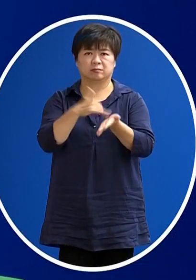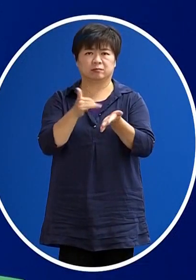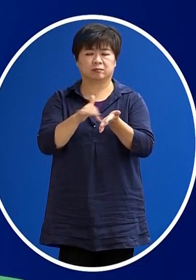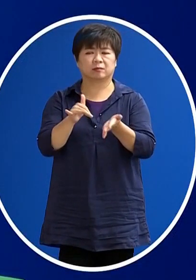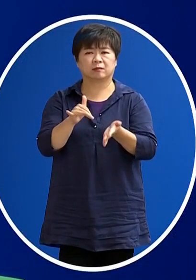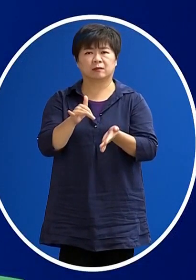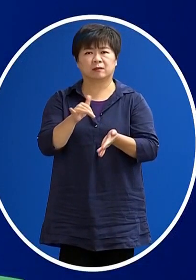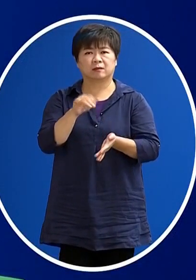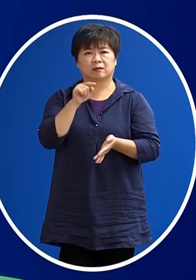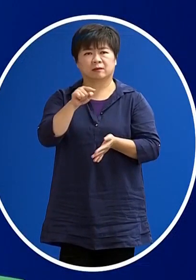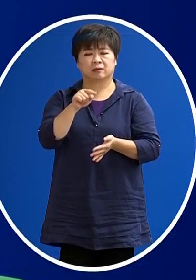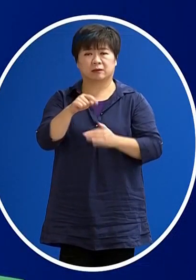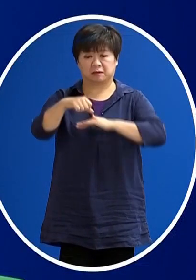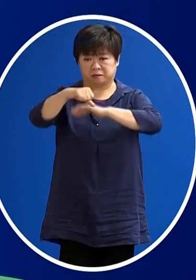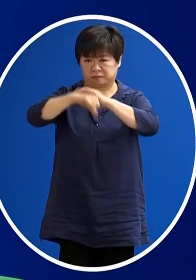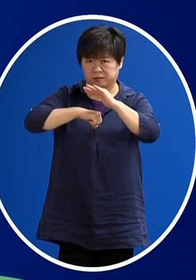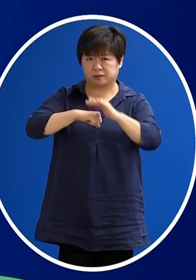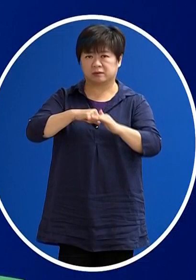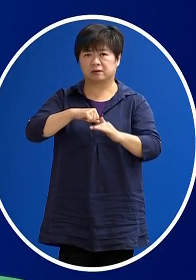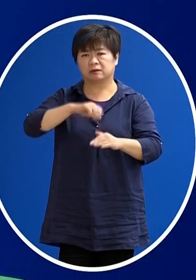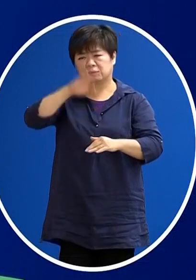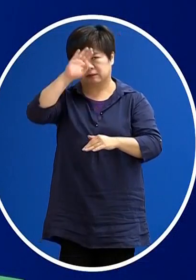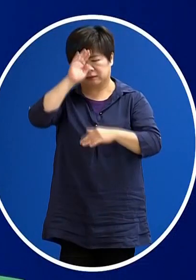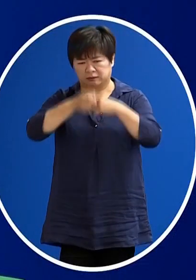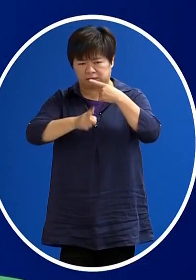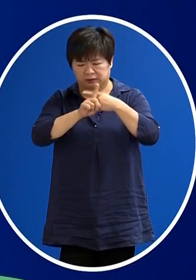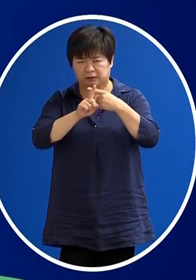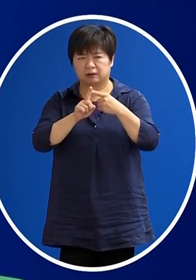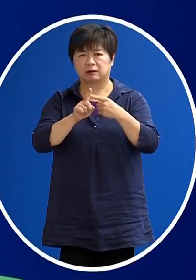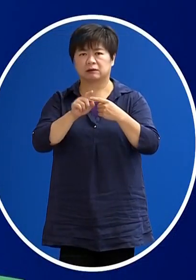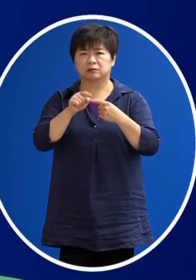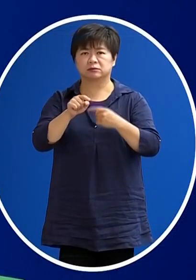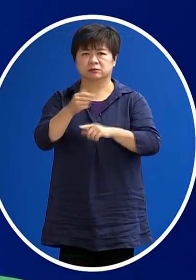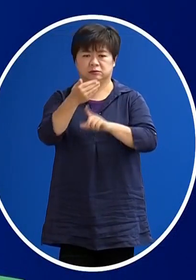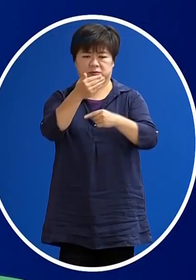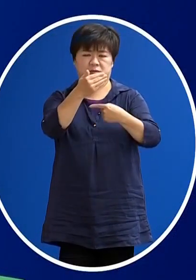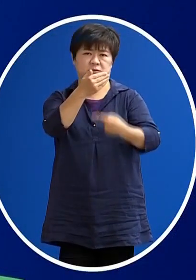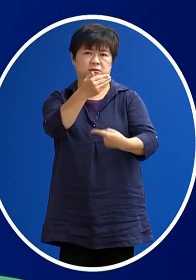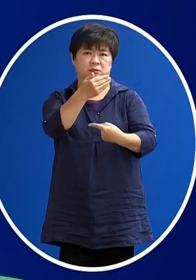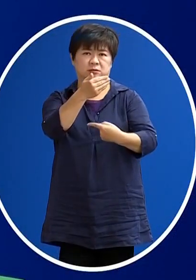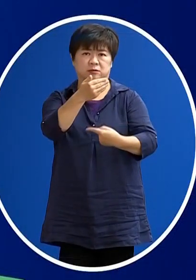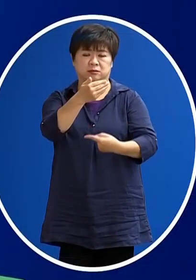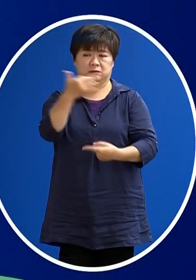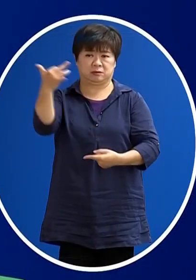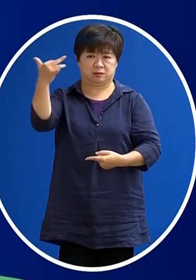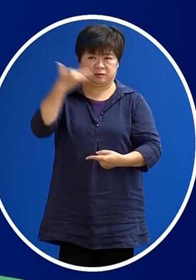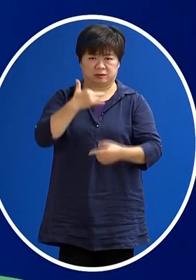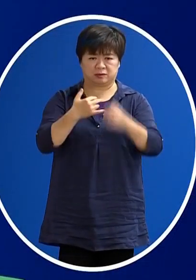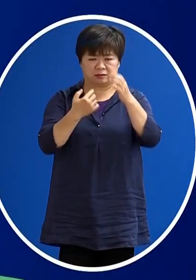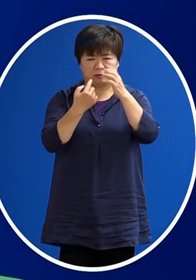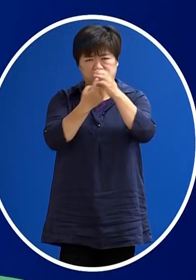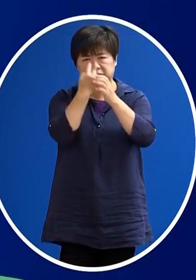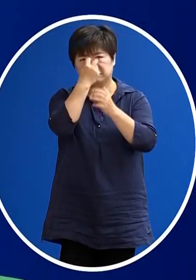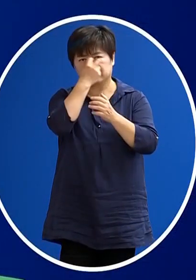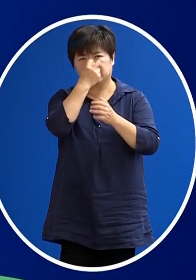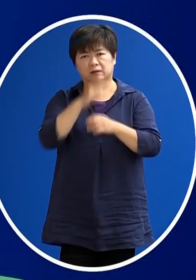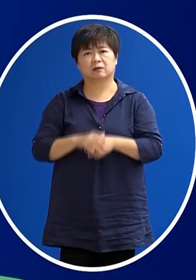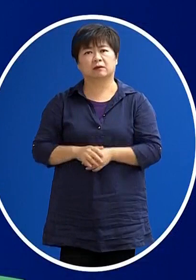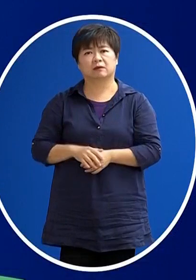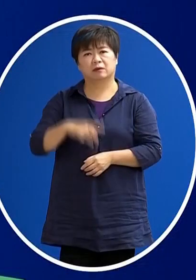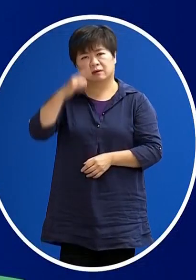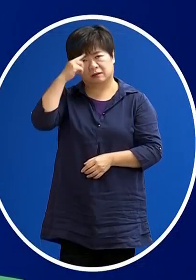他入境跟确诊都是在9月1号的入境跟裁剪来讲，刚好是还没有